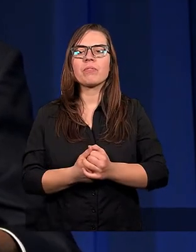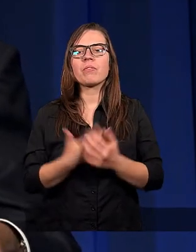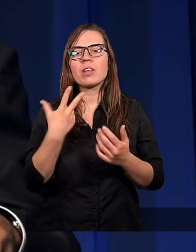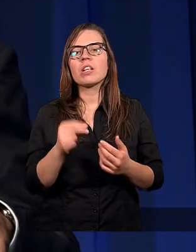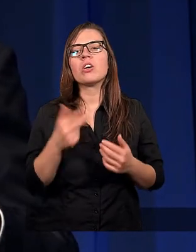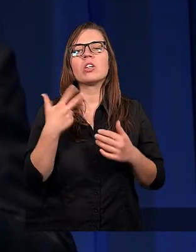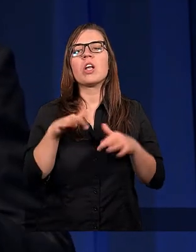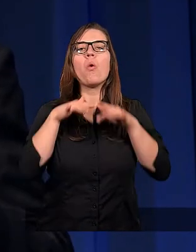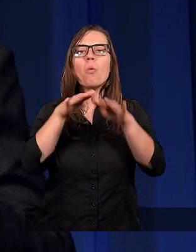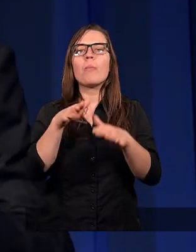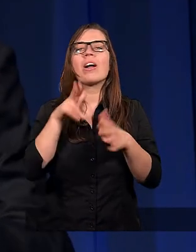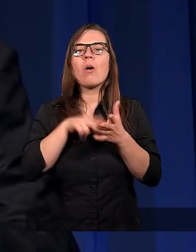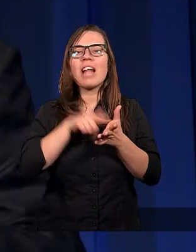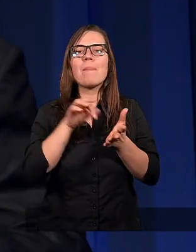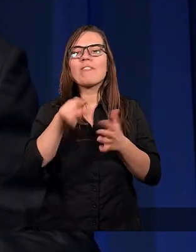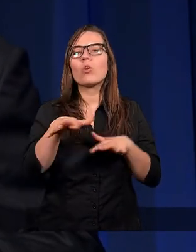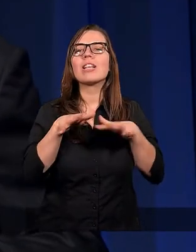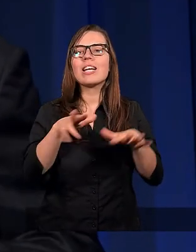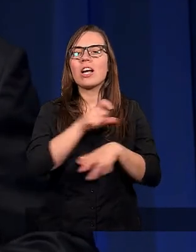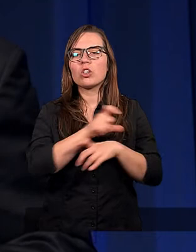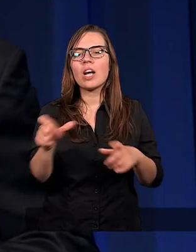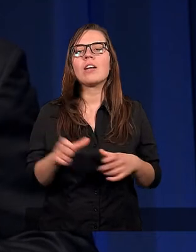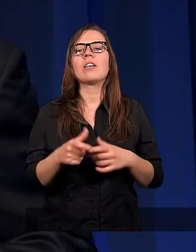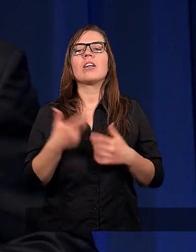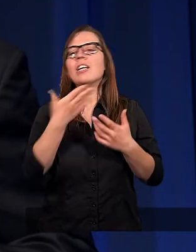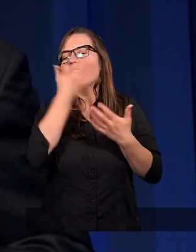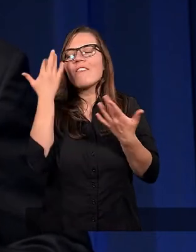No, nie upłynęło aż tyle czasu.